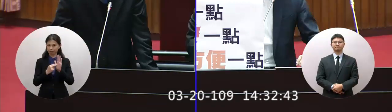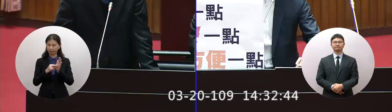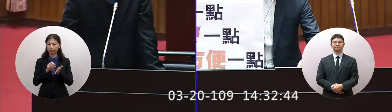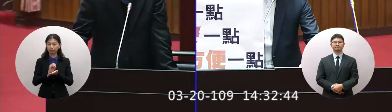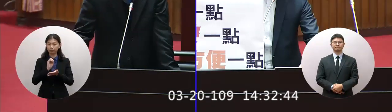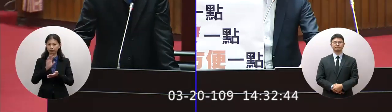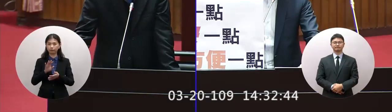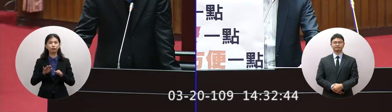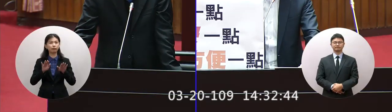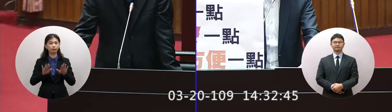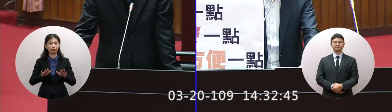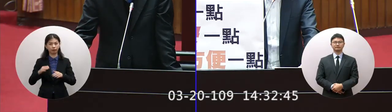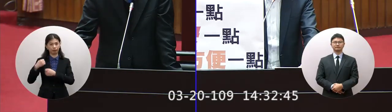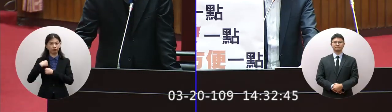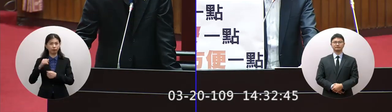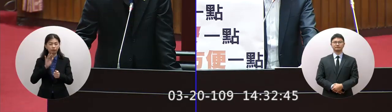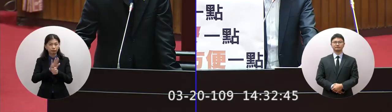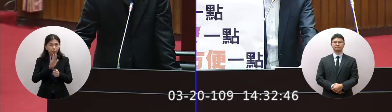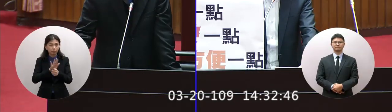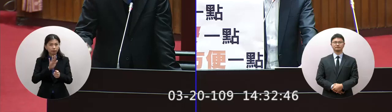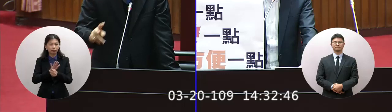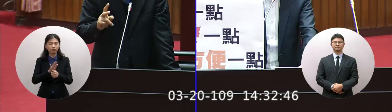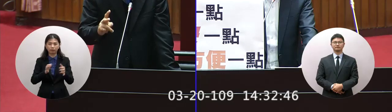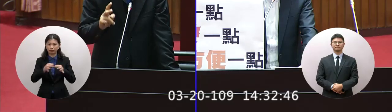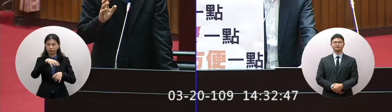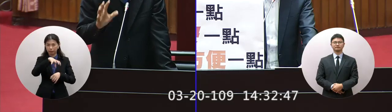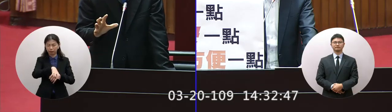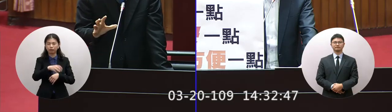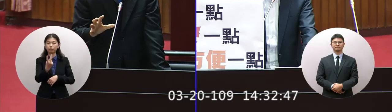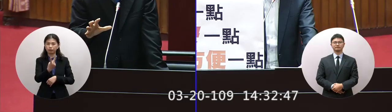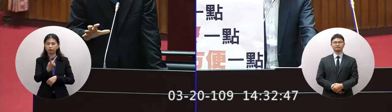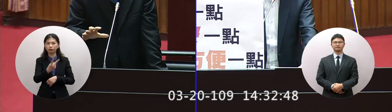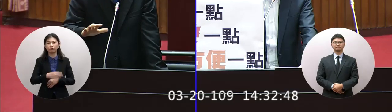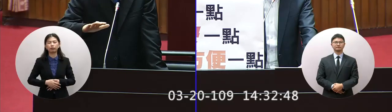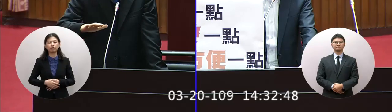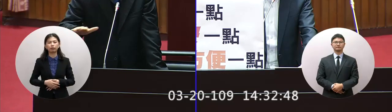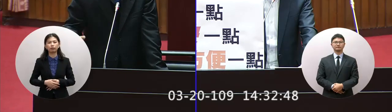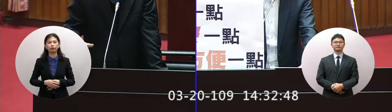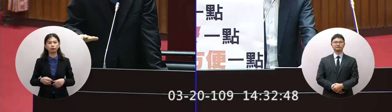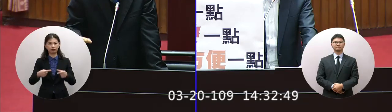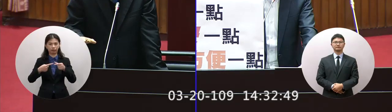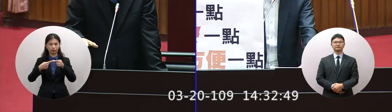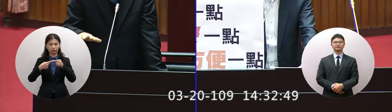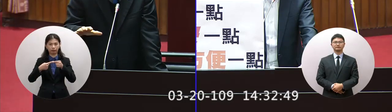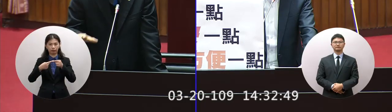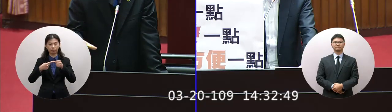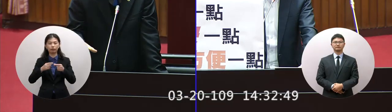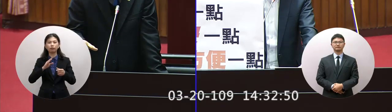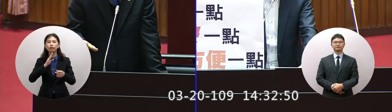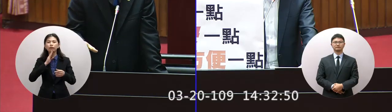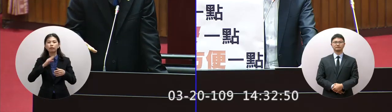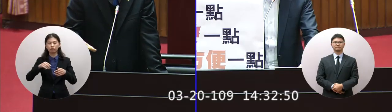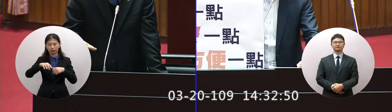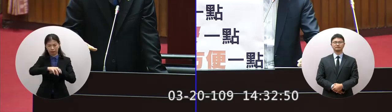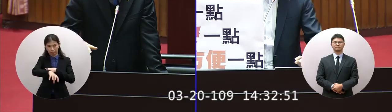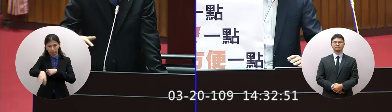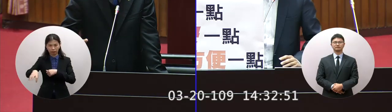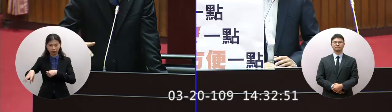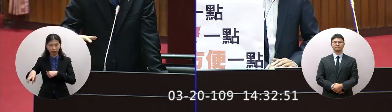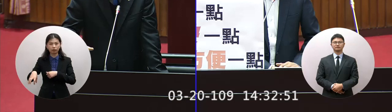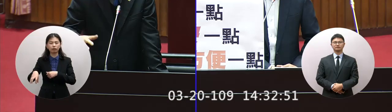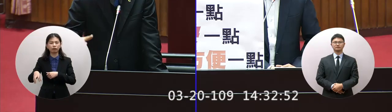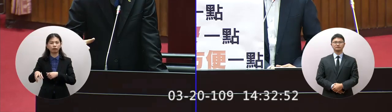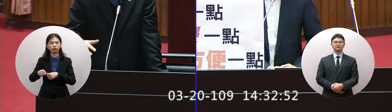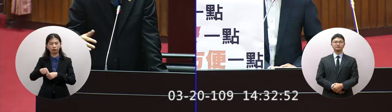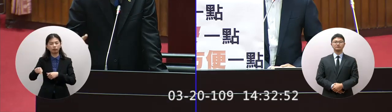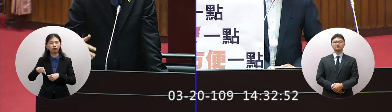们现在目前支援经济部口罩的增产两个部分。第一个部分是我们后府的干部，处于地区的，大